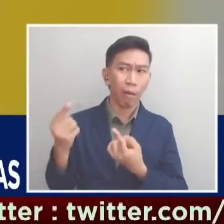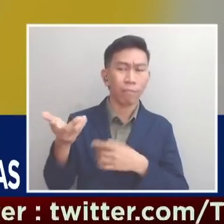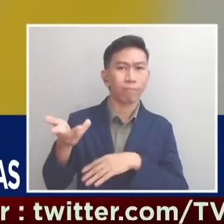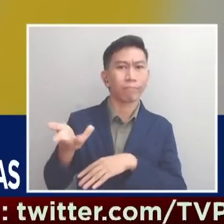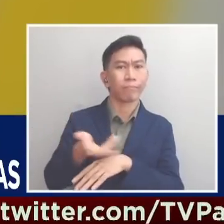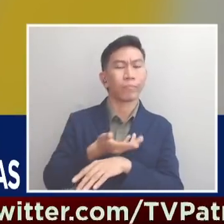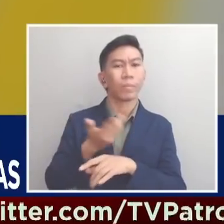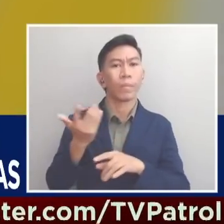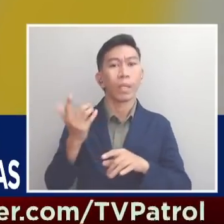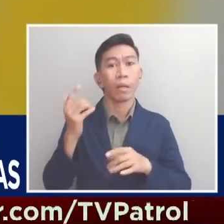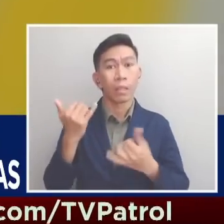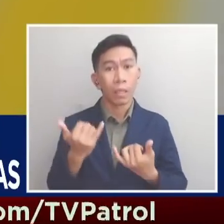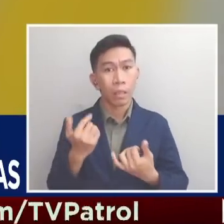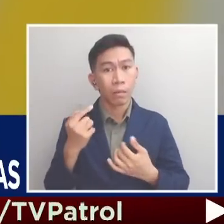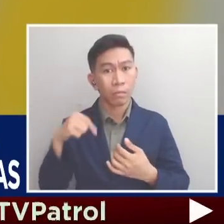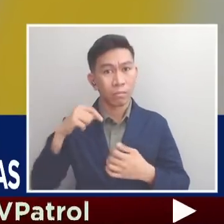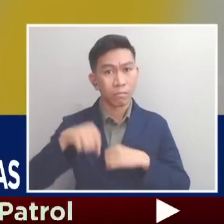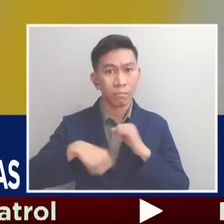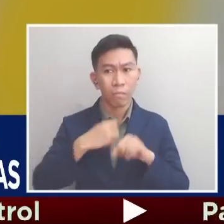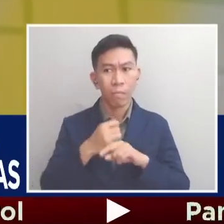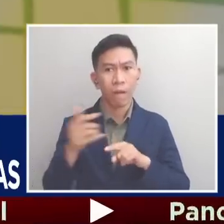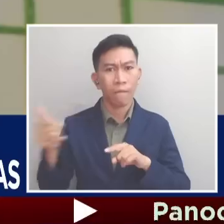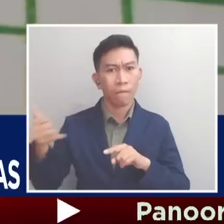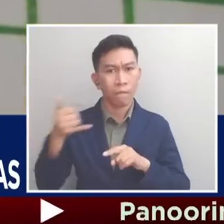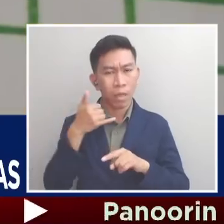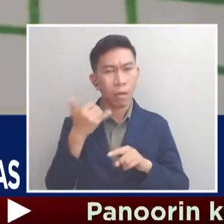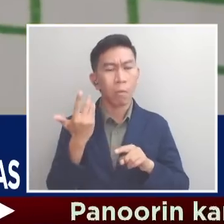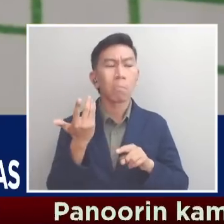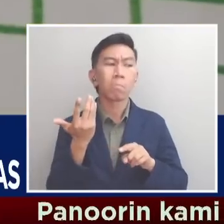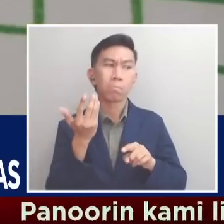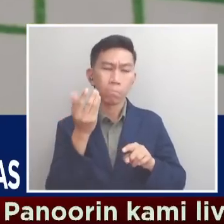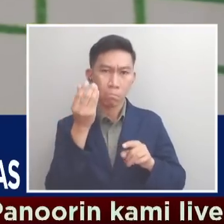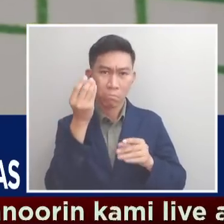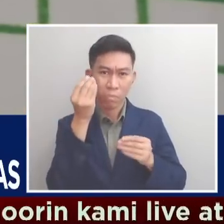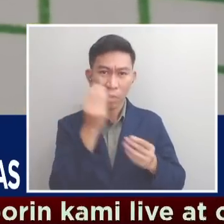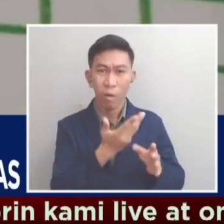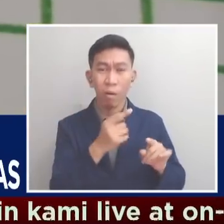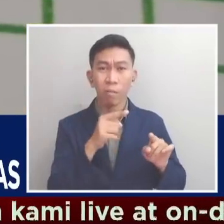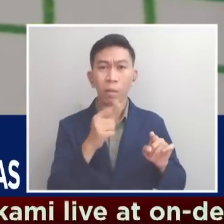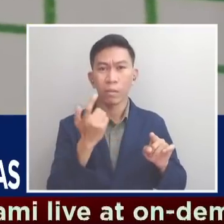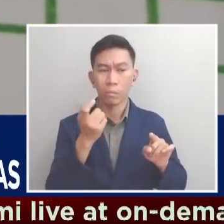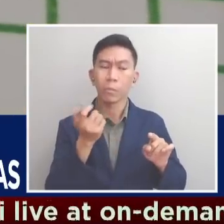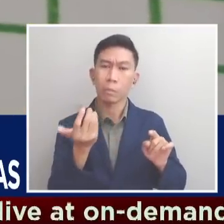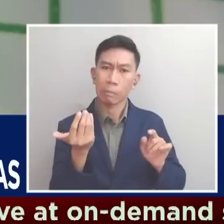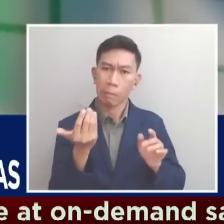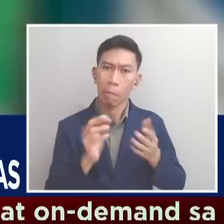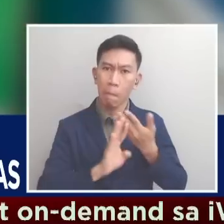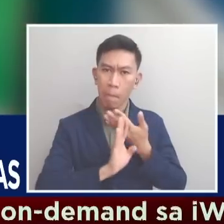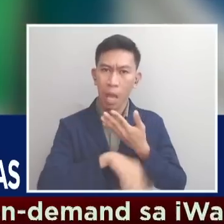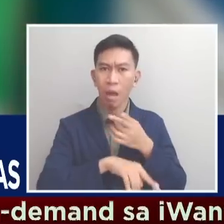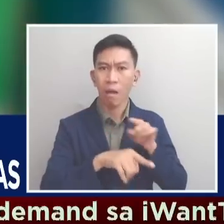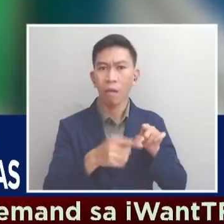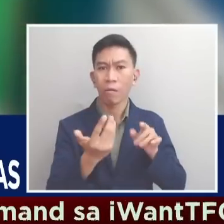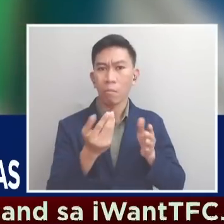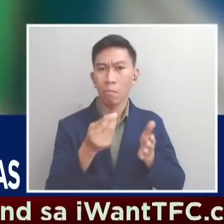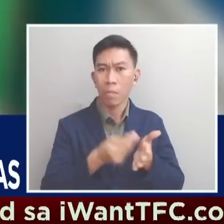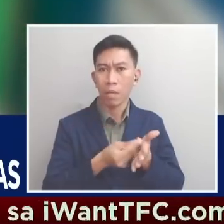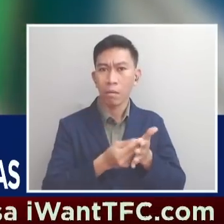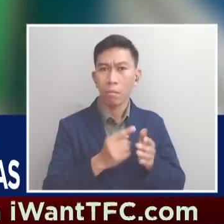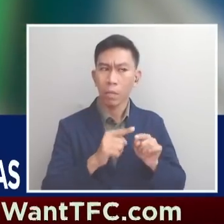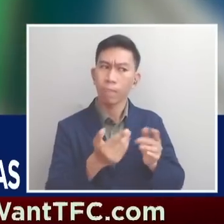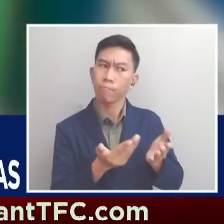tinawagan umano siya ng isang lalaki na nangakong ibabalik ang kanyang binayad pero may sinisingil ulit sa kanya para sa refund. Dito